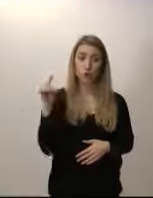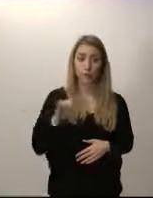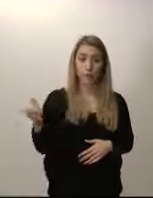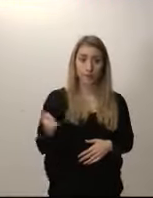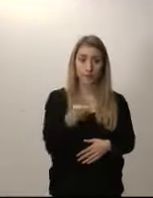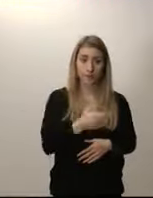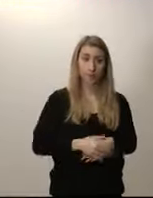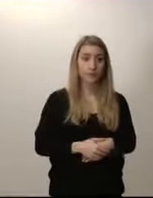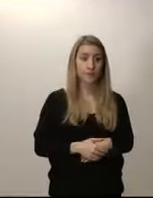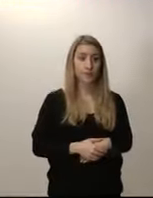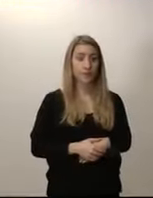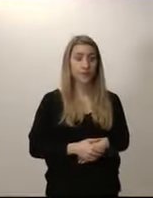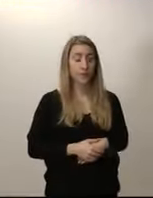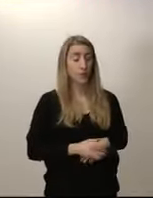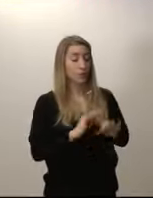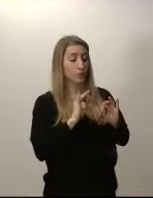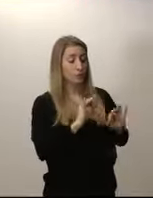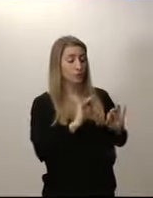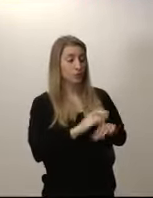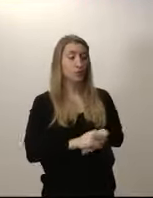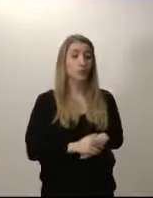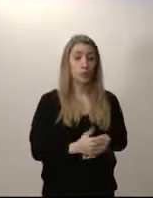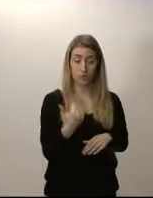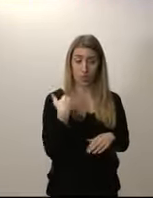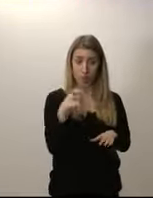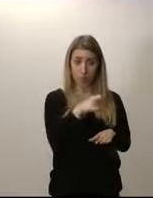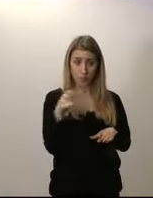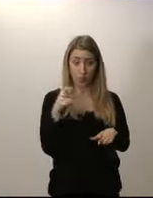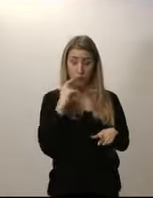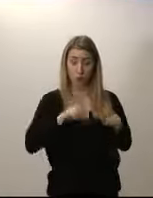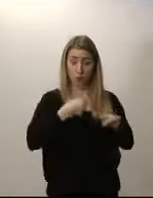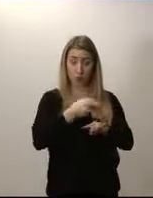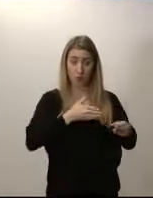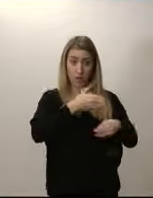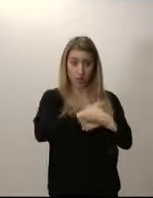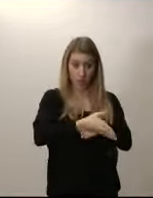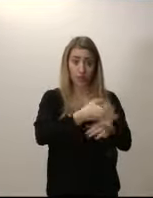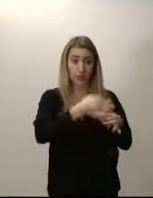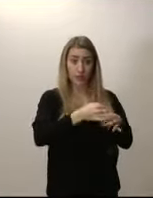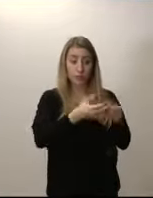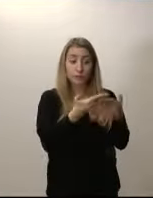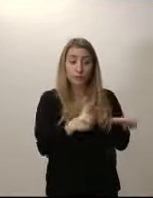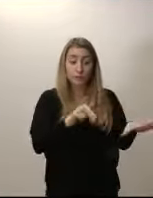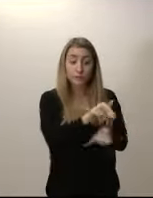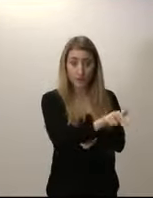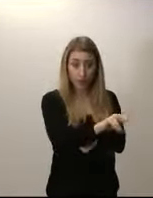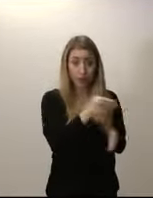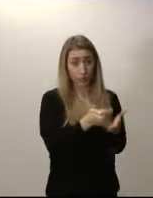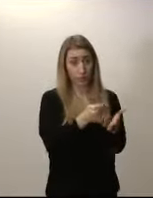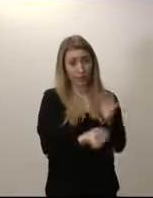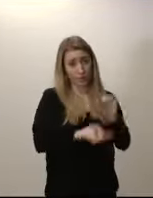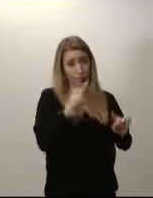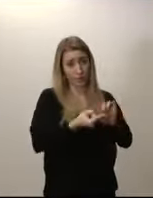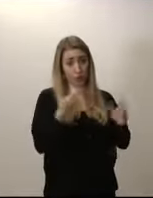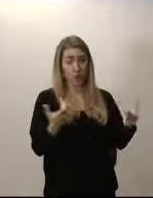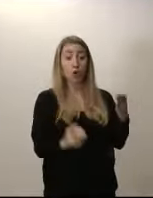Merci, Monsieur le Premier adjoint. Dénomination du troisième lieu. Avec son ouverture programmée à la rentrée prochaine, il importe maintenant de procéder à la dénomination